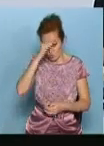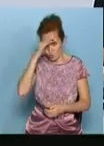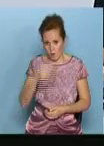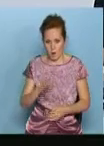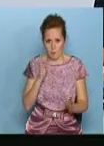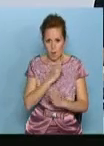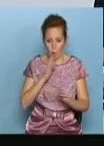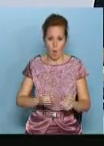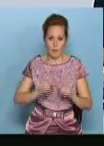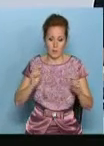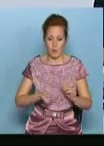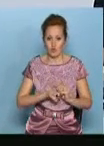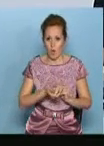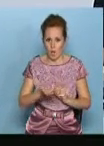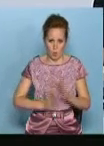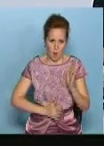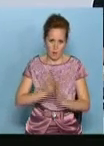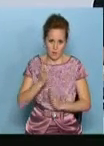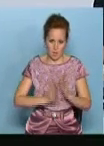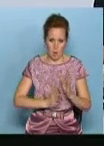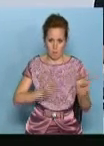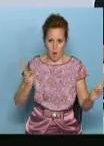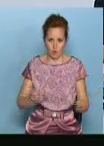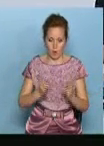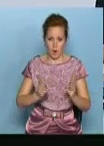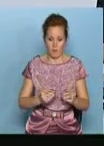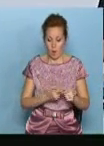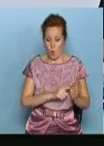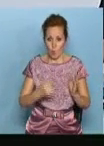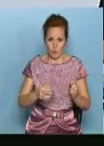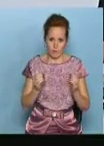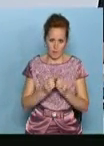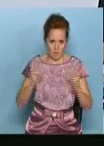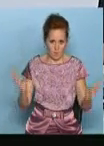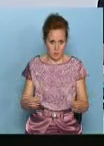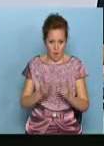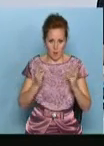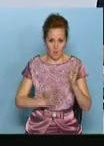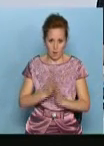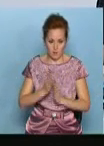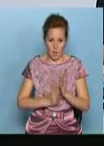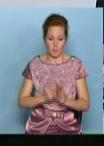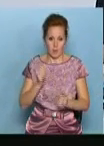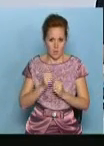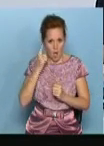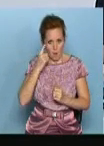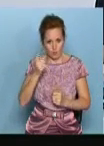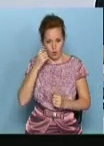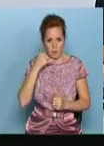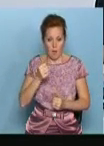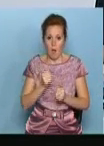череду лесных пожаров. На этой неделе в лесах Удмуртии произошло уже 10 возгораний. Сообщения о пожарах поступают каждый день. Горели леса